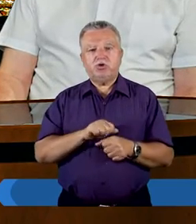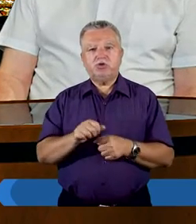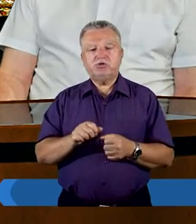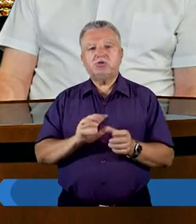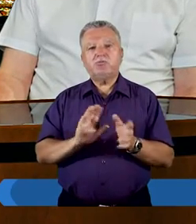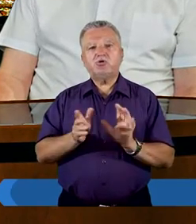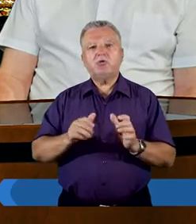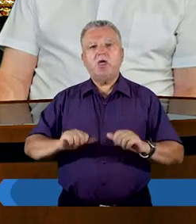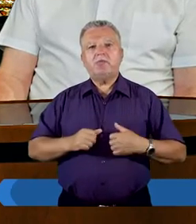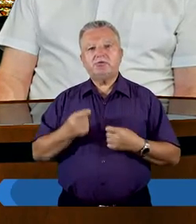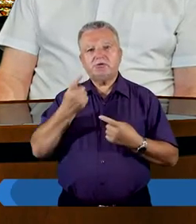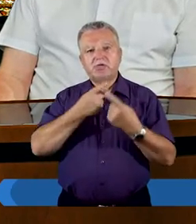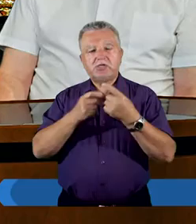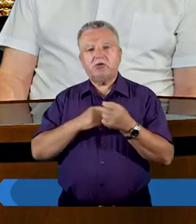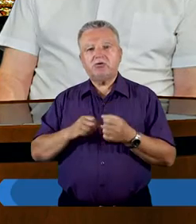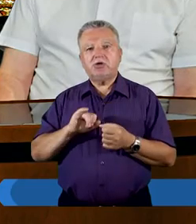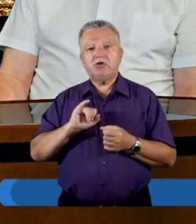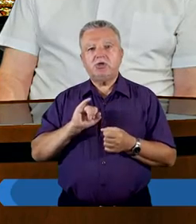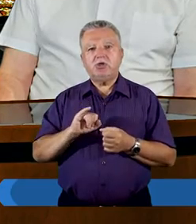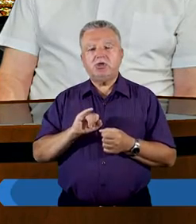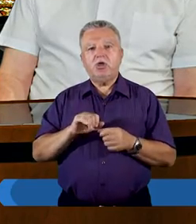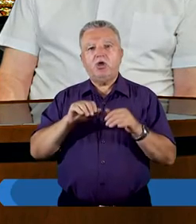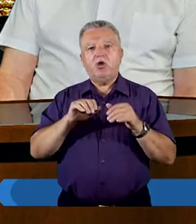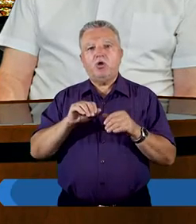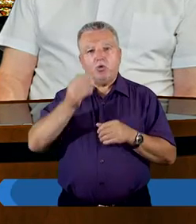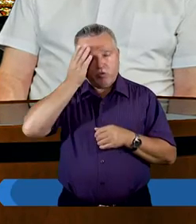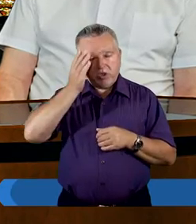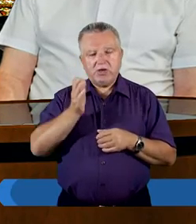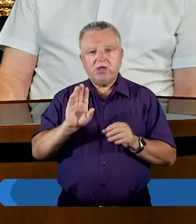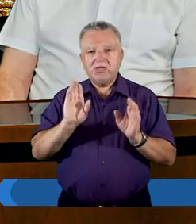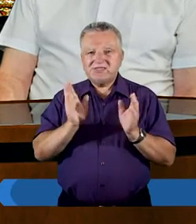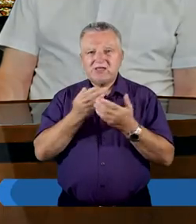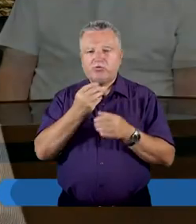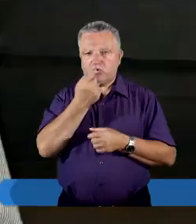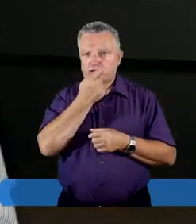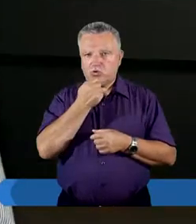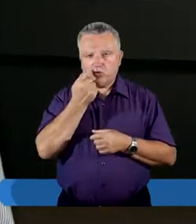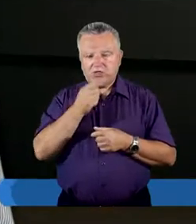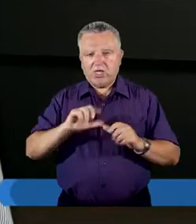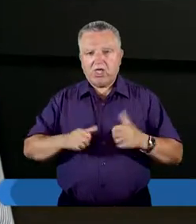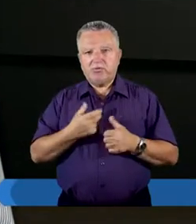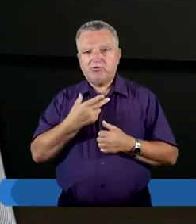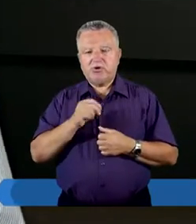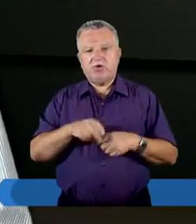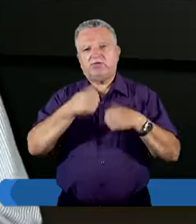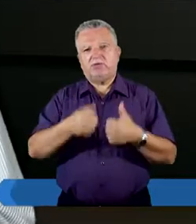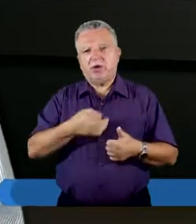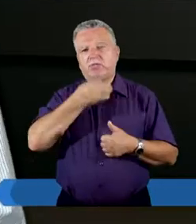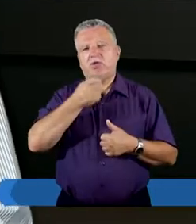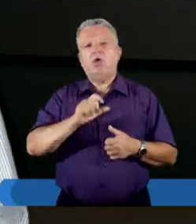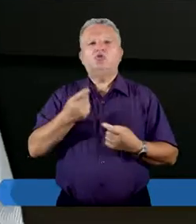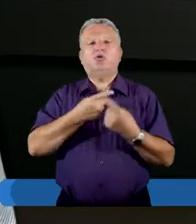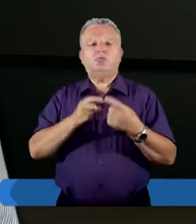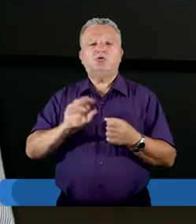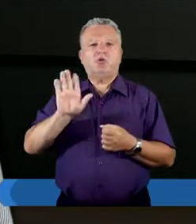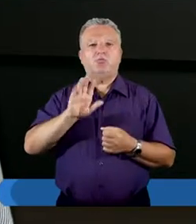to, żebyśmy zastanowili się i potrafili naprawdę zamknąć usta. No żebyśmy się nie wdawali, wiecie, w pytania, co myślał Bóg,